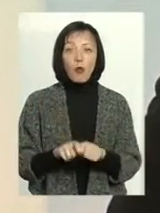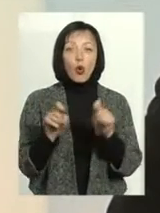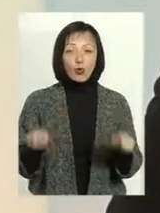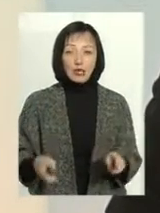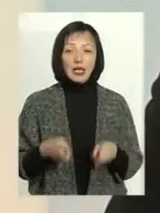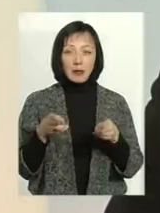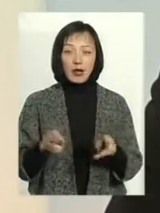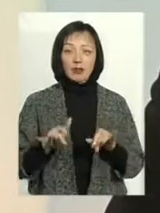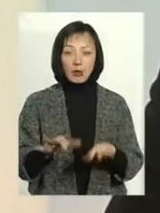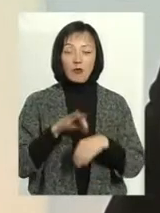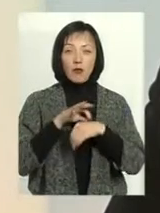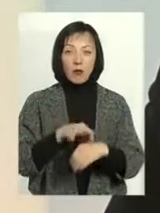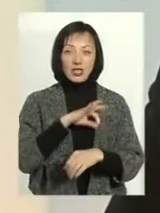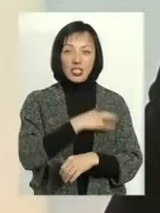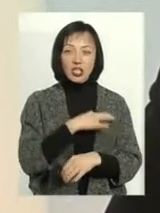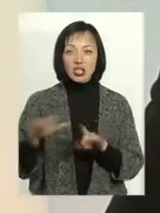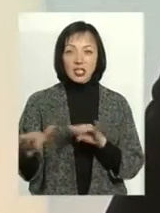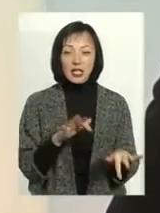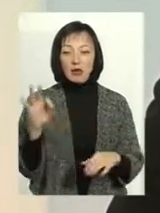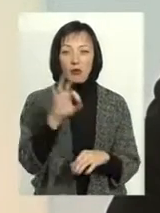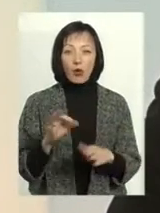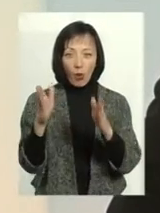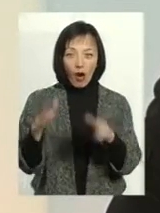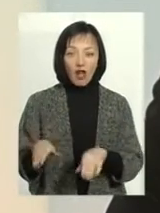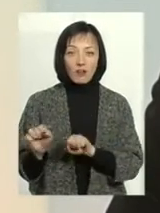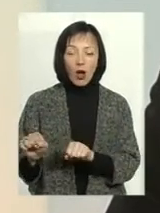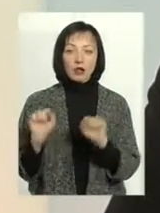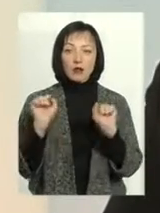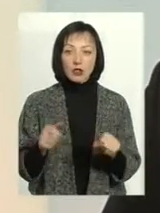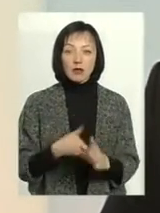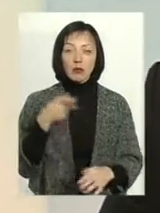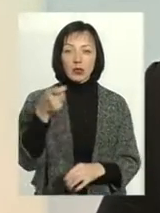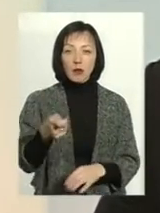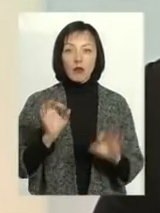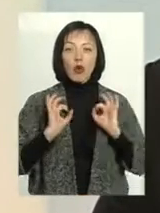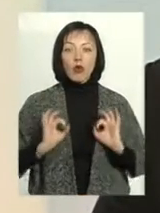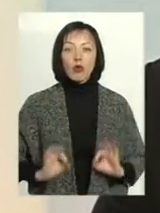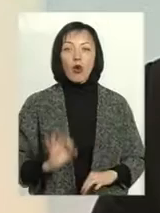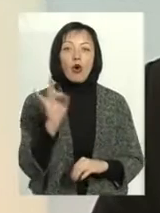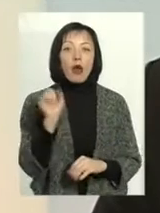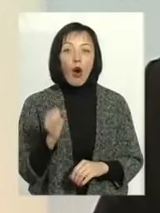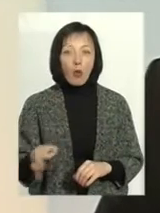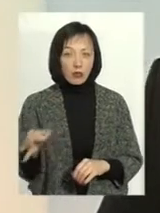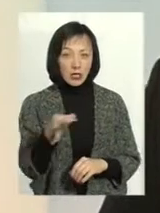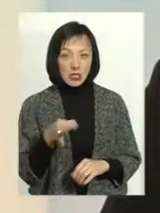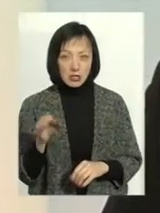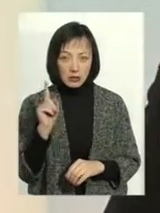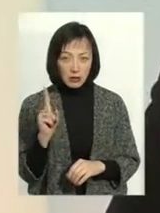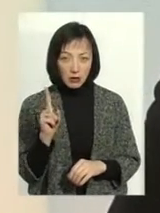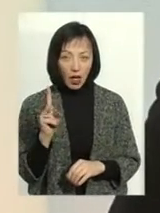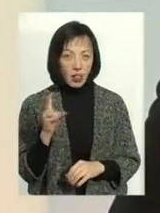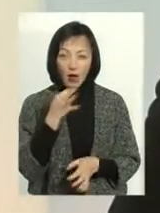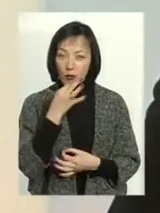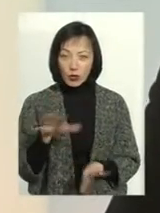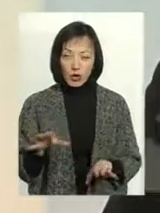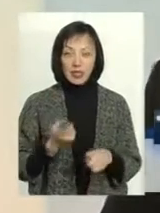кримінальну справу і проводити якісь слідчі дії стосовно адвоката можна лише за поданням прокурора області, не будь-якого